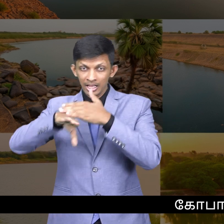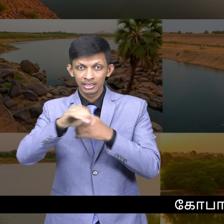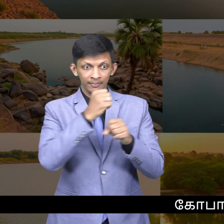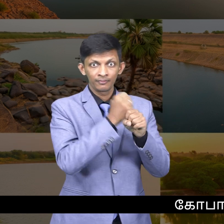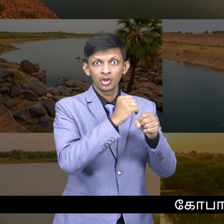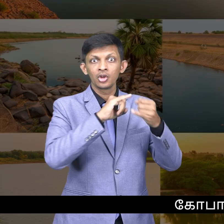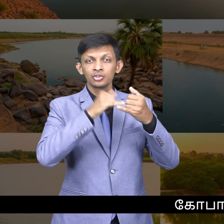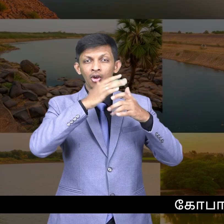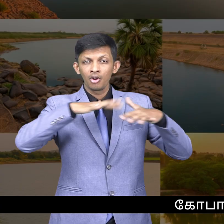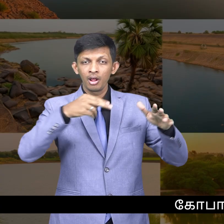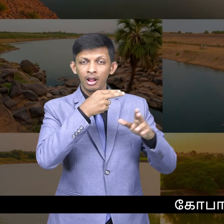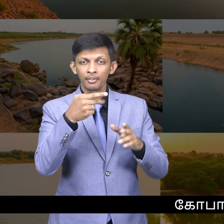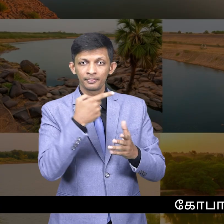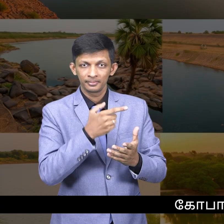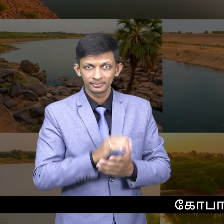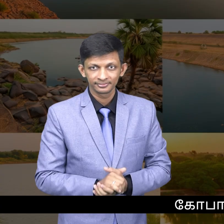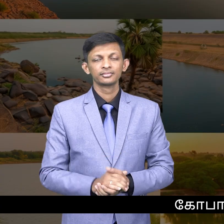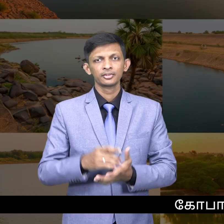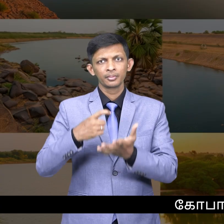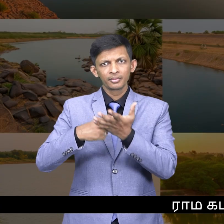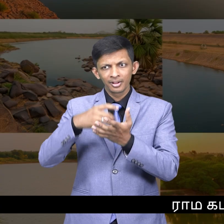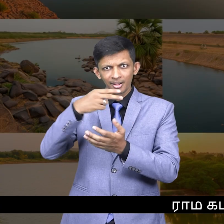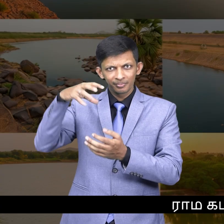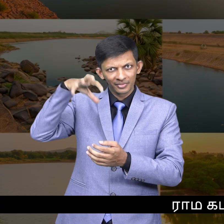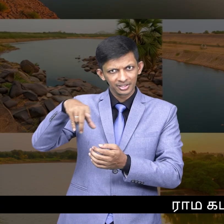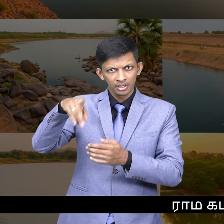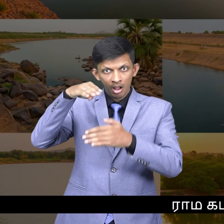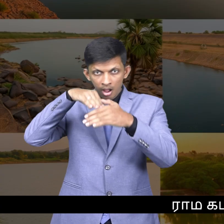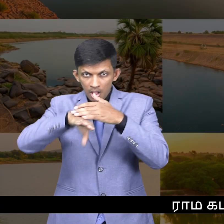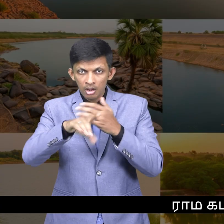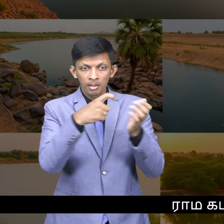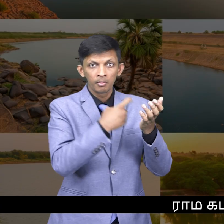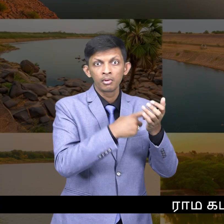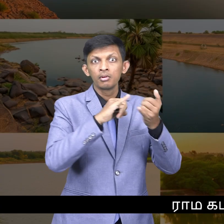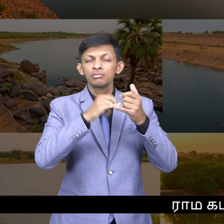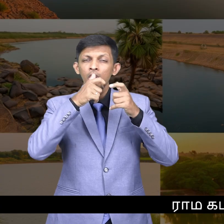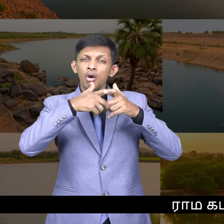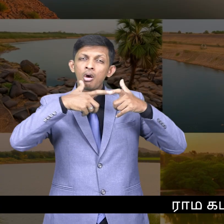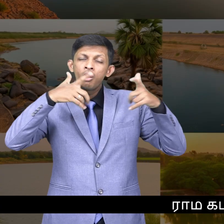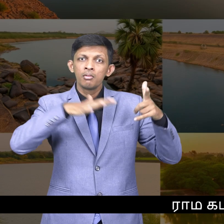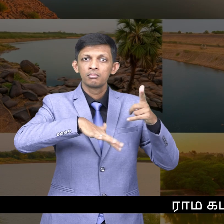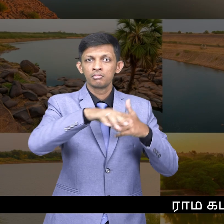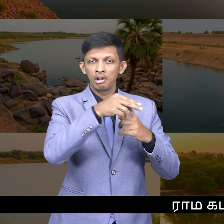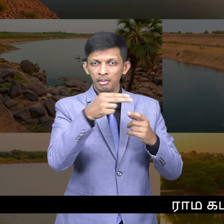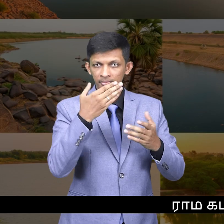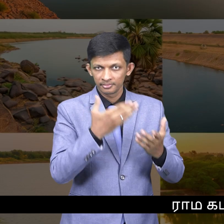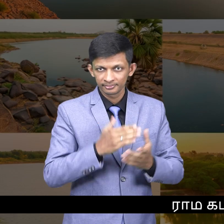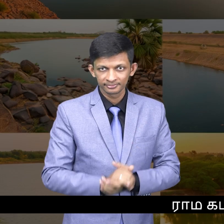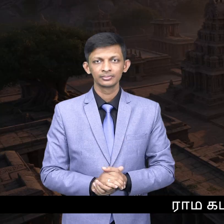கோபாலா கடல், வெல்துரு, ராமா கடல், ரயின்பேட்டா.